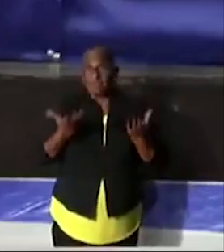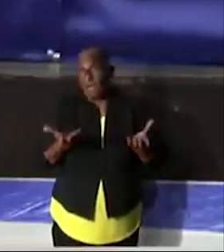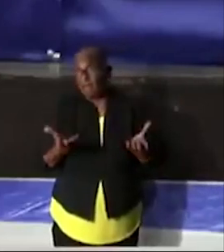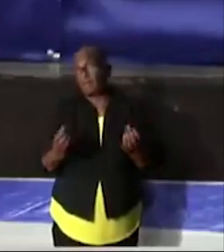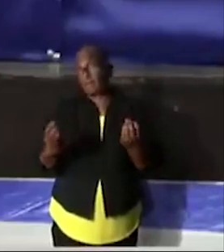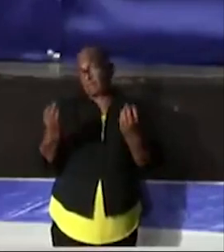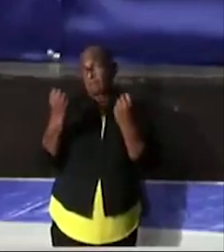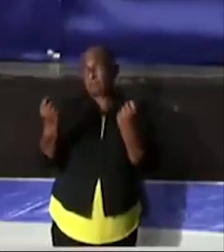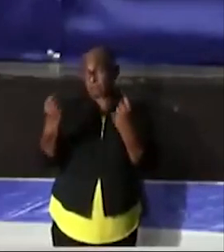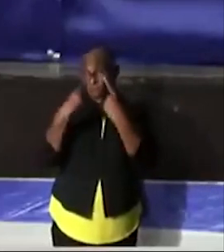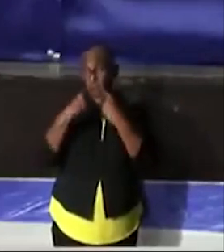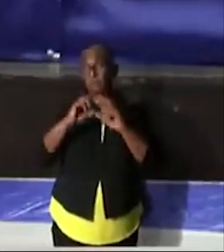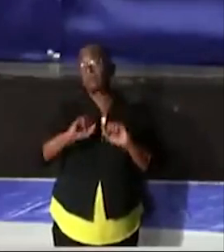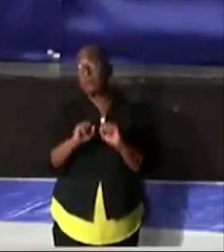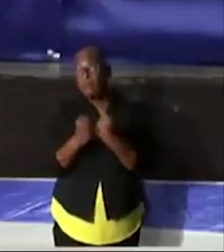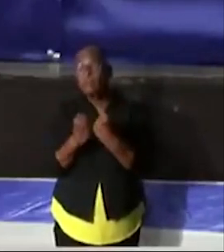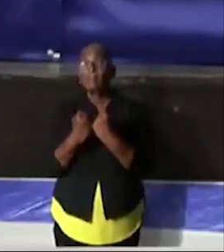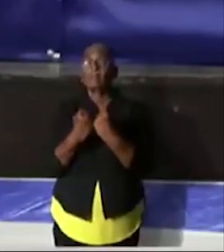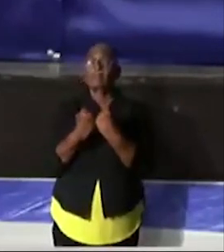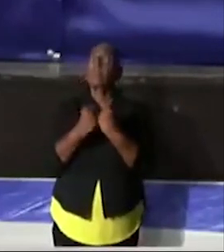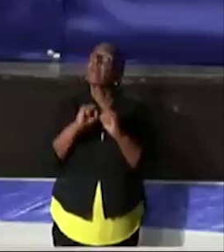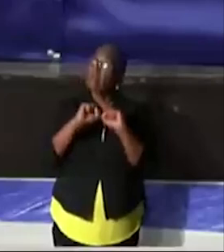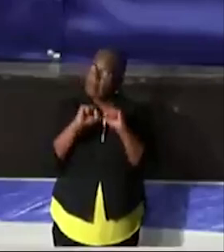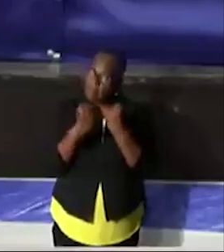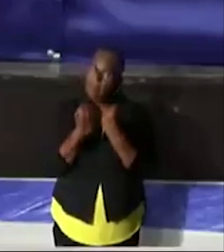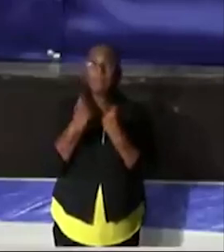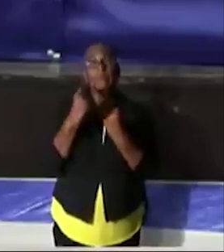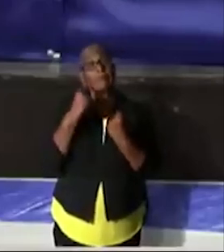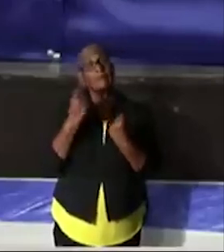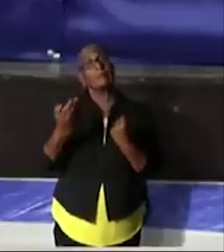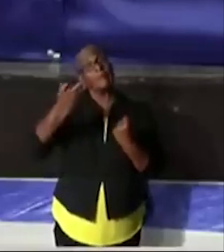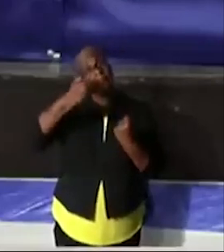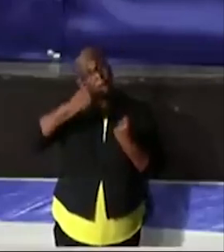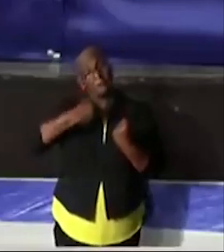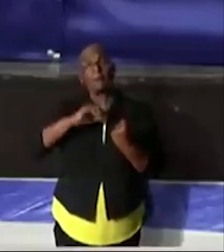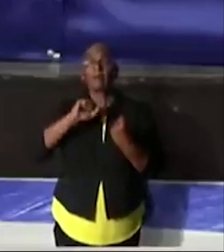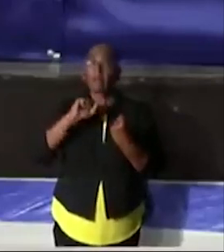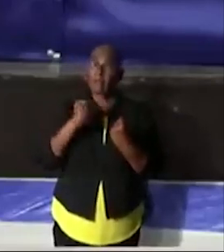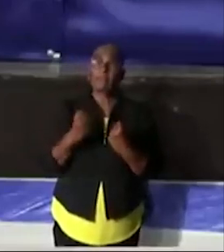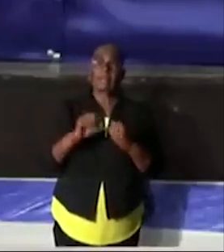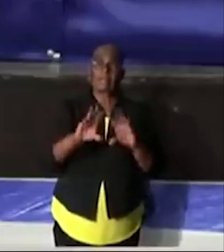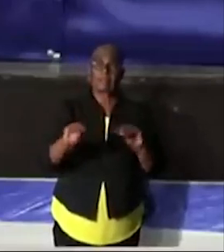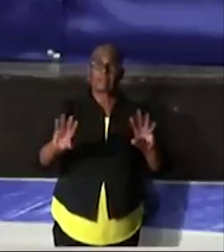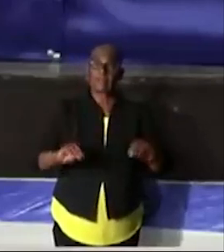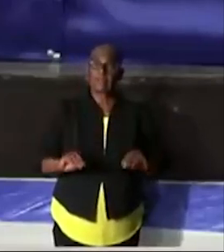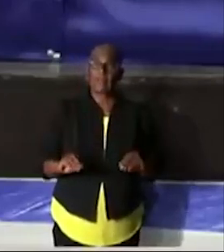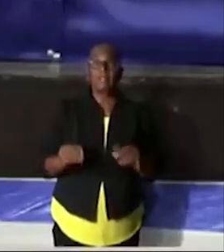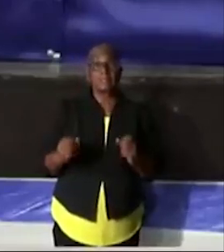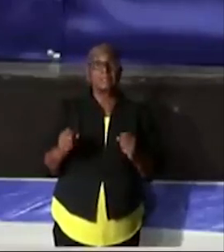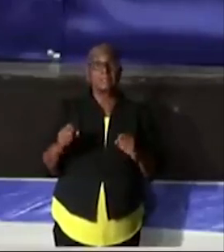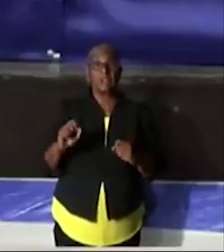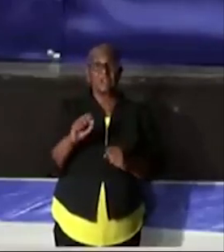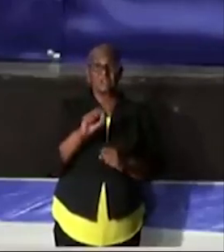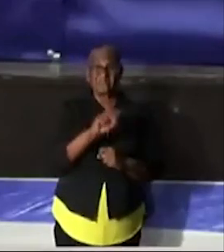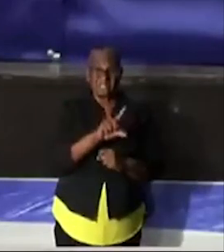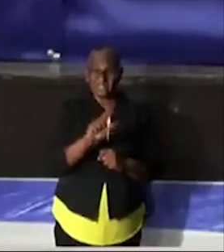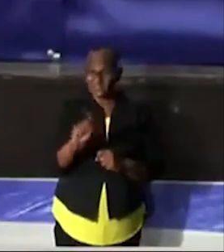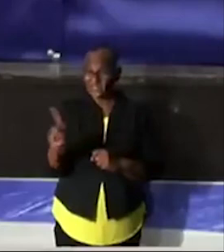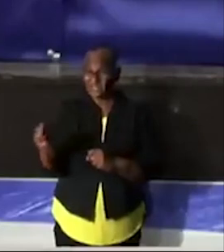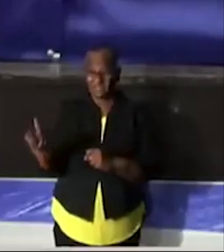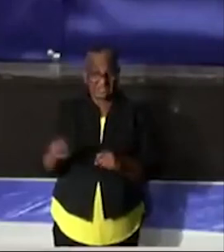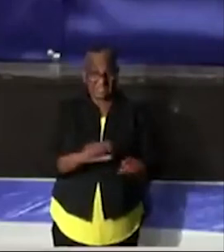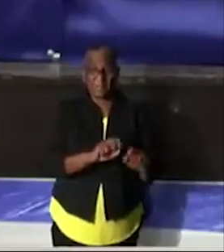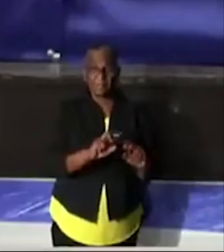handen toebrengt, dan is er een mogelijke kans op besmetting als op de oppervlak ook levende virussen aanwezig